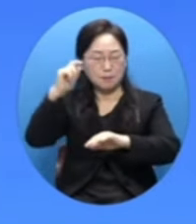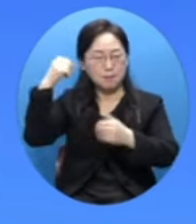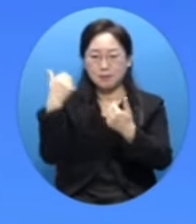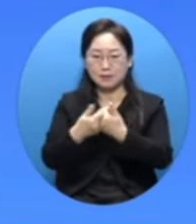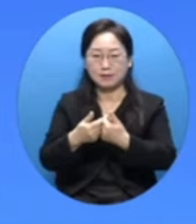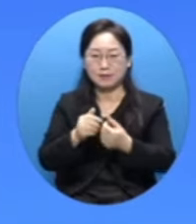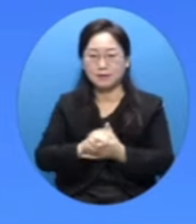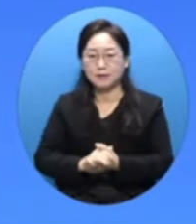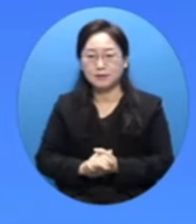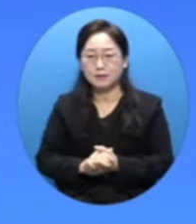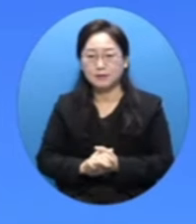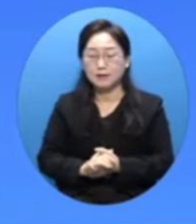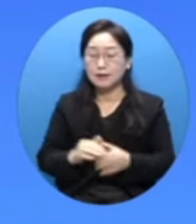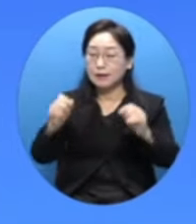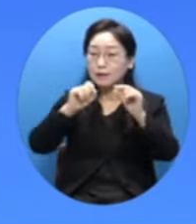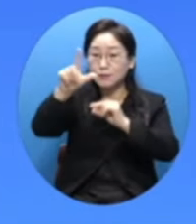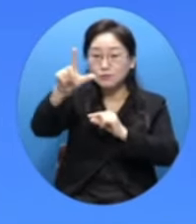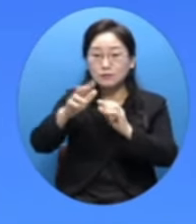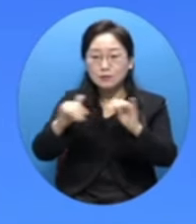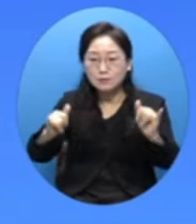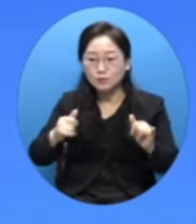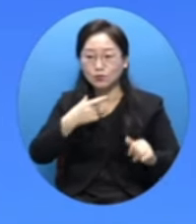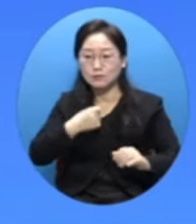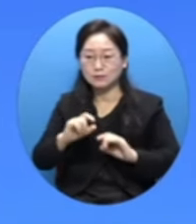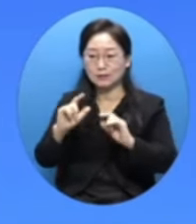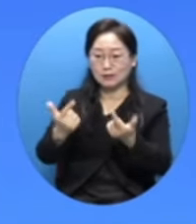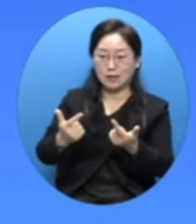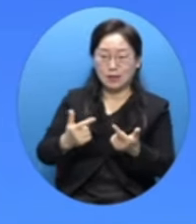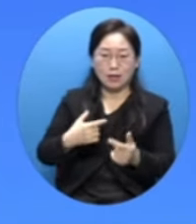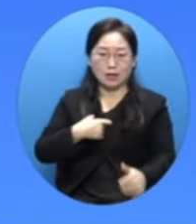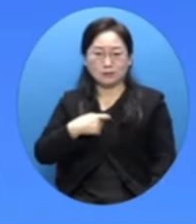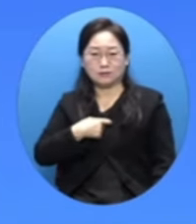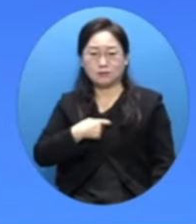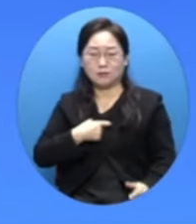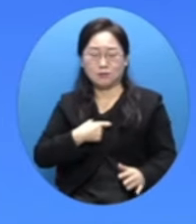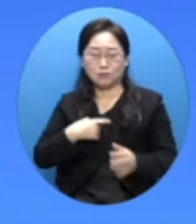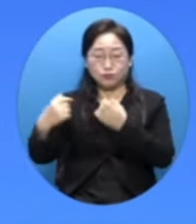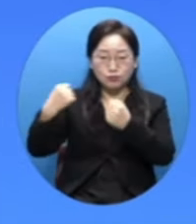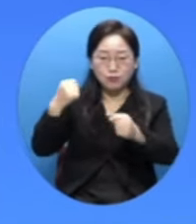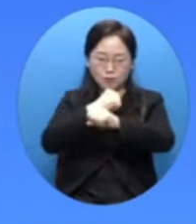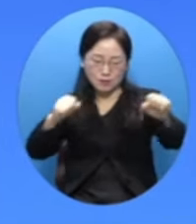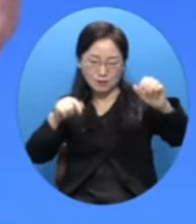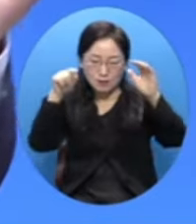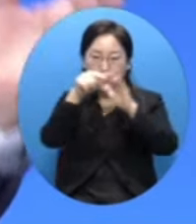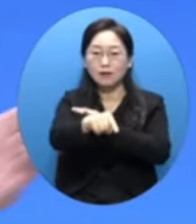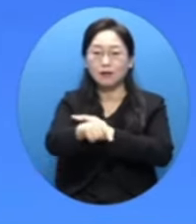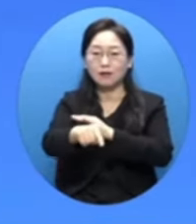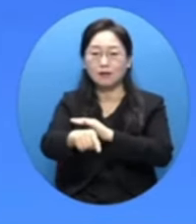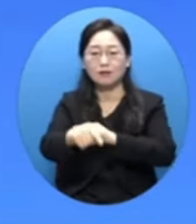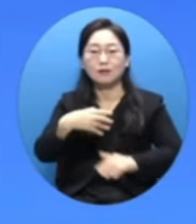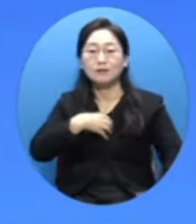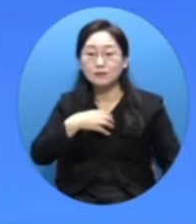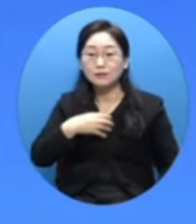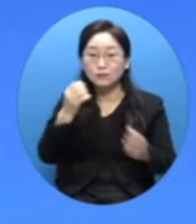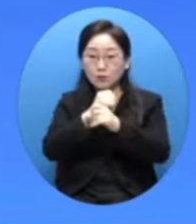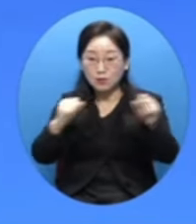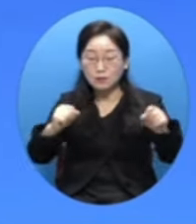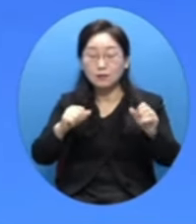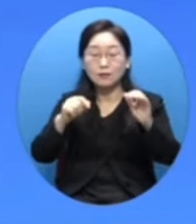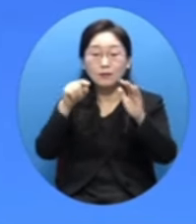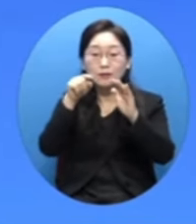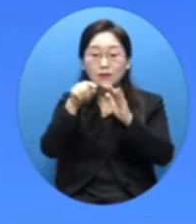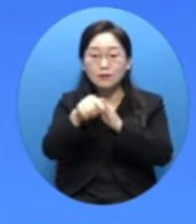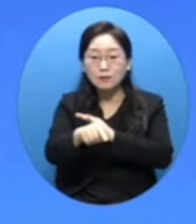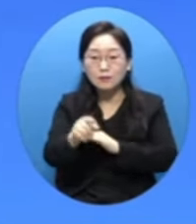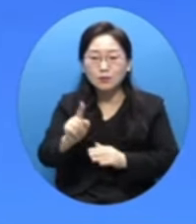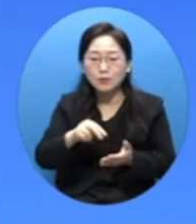갔습니다. 대부분 사람들이 원치 않는 광야 길을 간 것입니다. 그 거친 광야에서